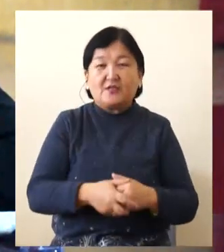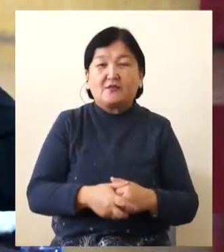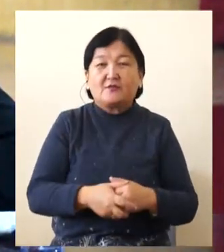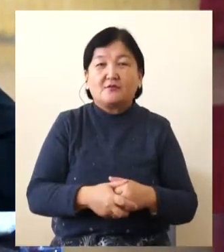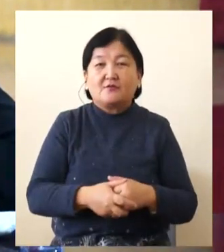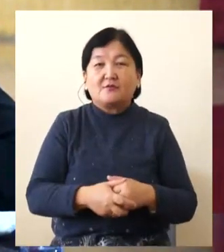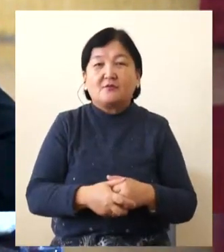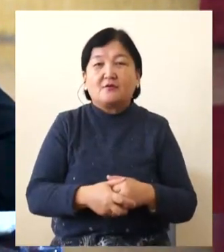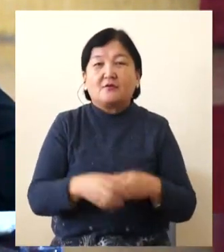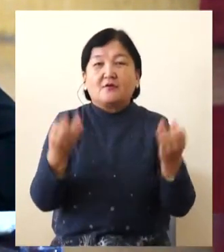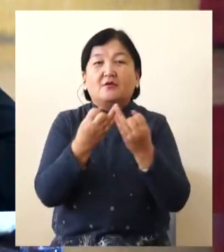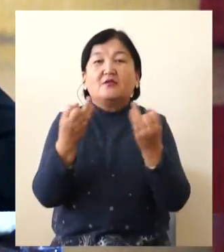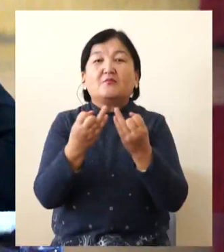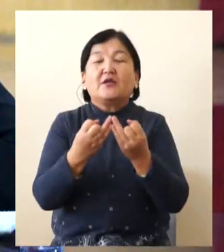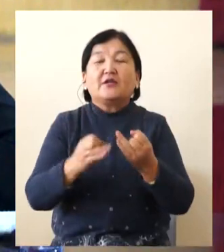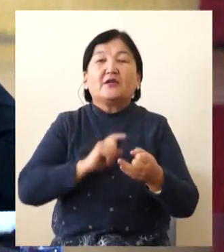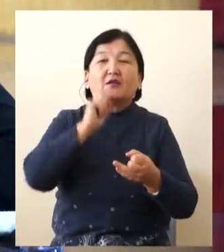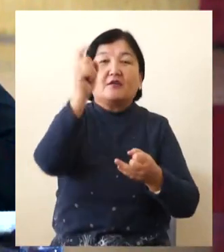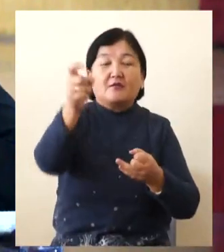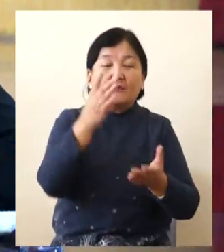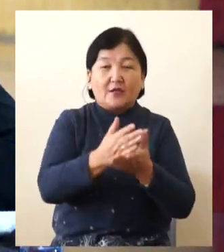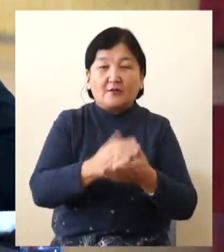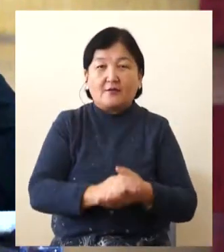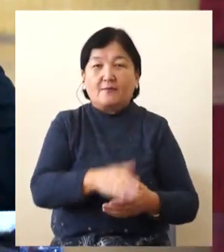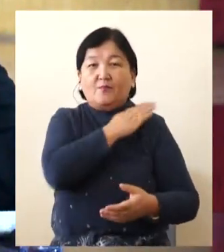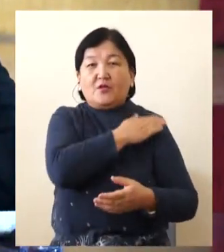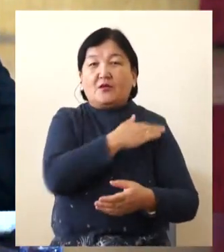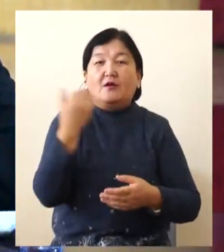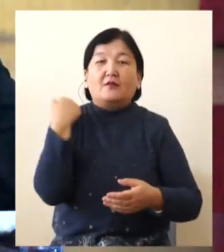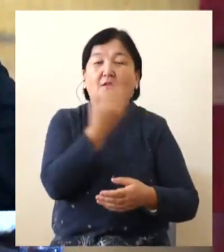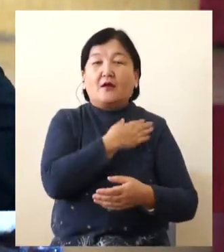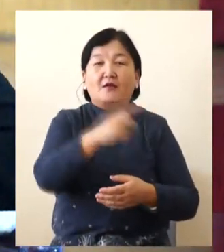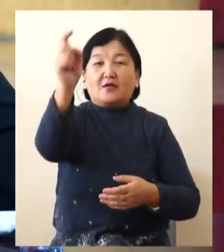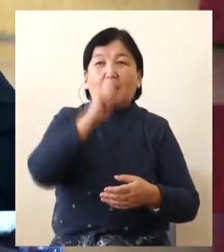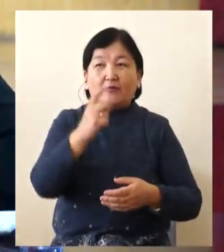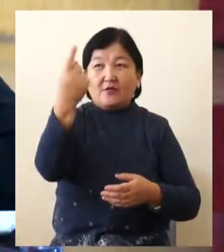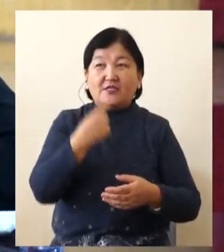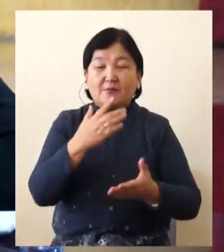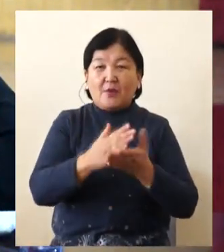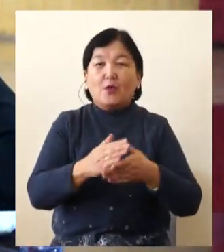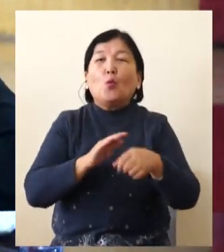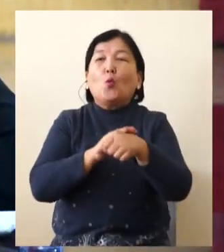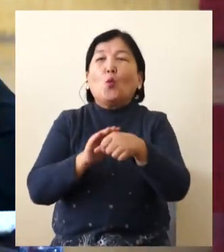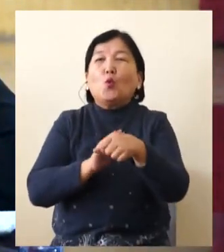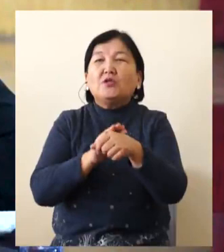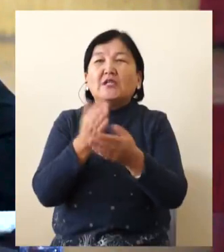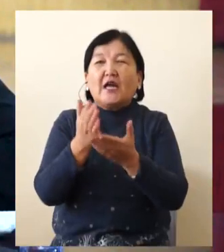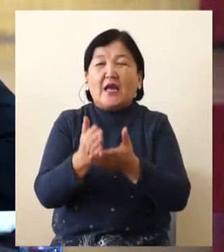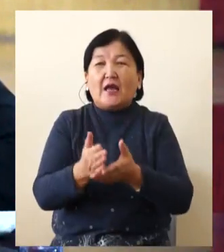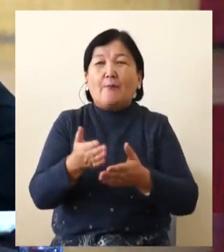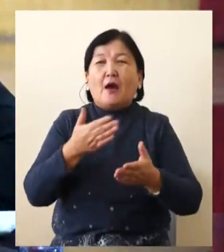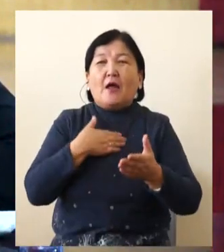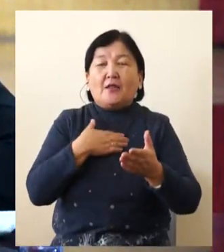Гэсэн чинь тэгээд имэйл явуулсан чи удалгүй хариу ирж ингээд даргаас цагдаагийн газар дээр даргаас. Аучлаараа тийм байна.